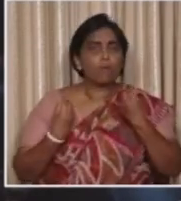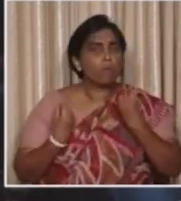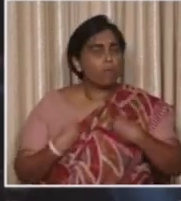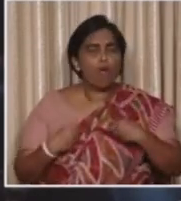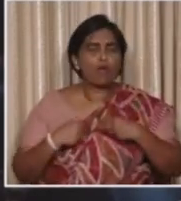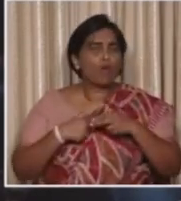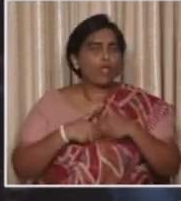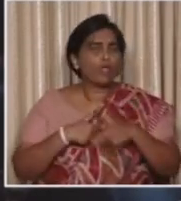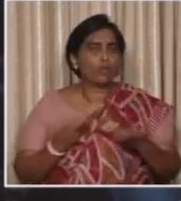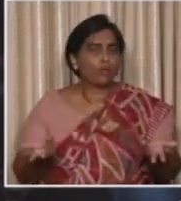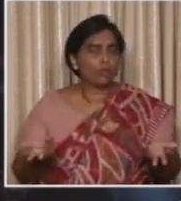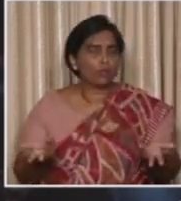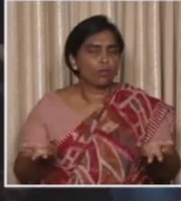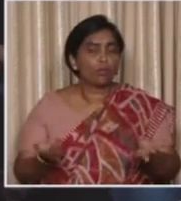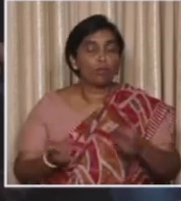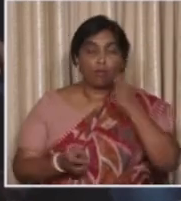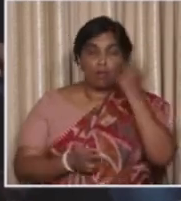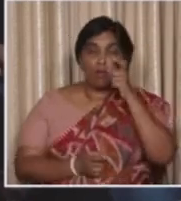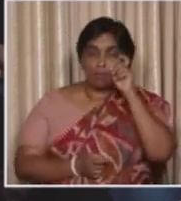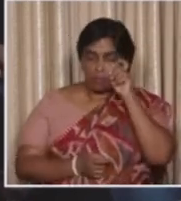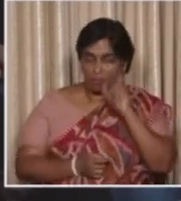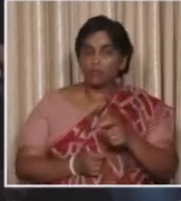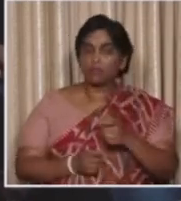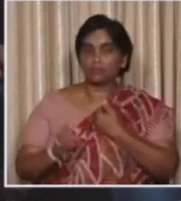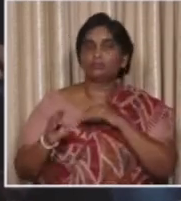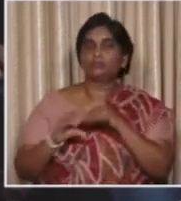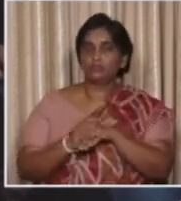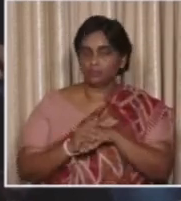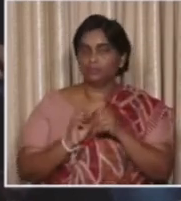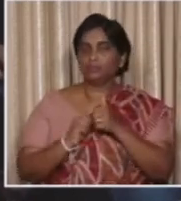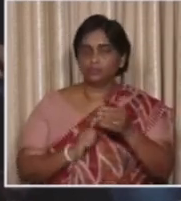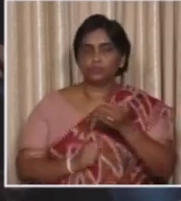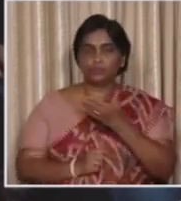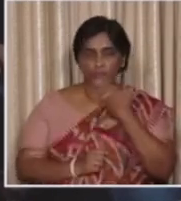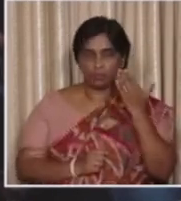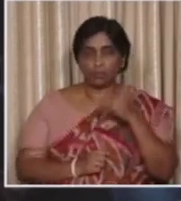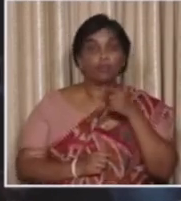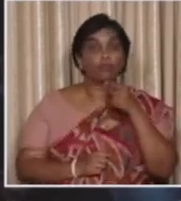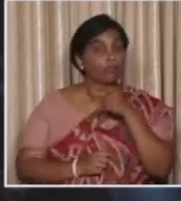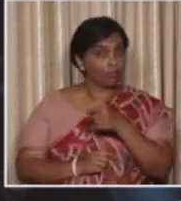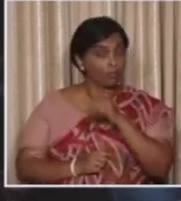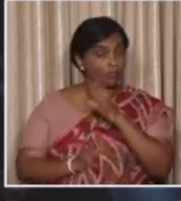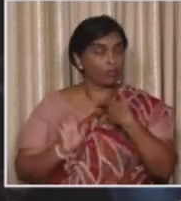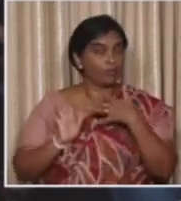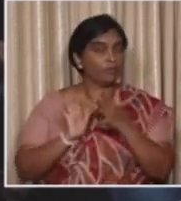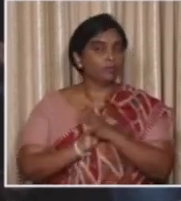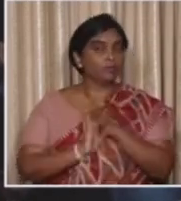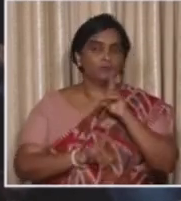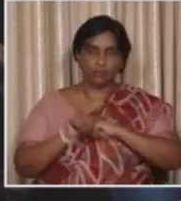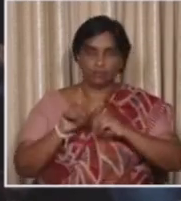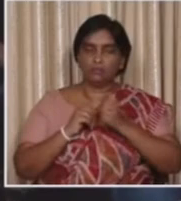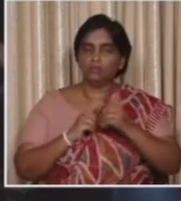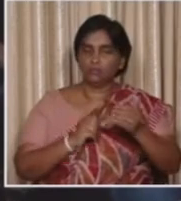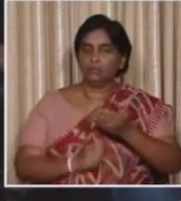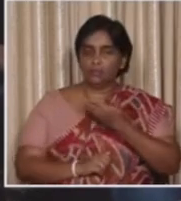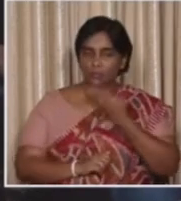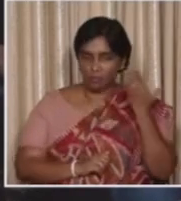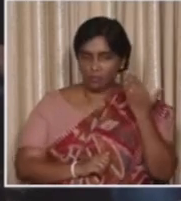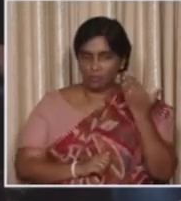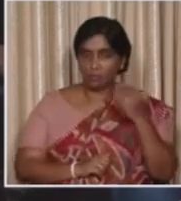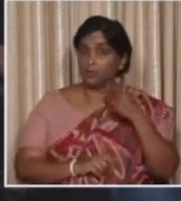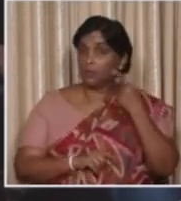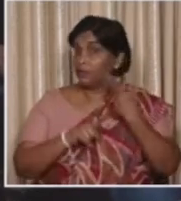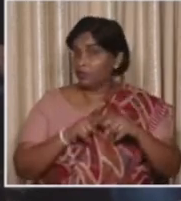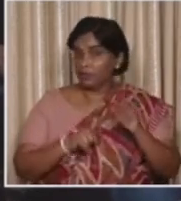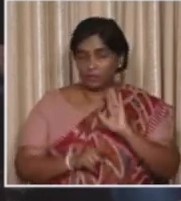වෙන්න හේතු මොනවද, ඒවා හොයලා බලලා මැදිහත්වීමක් කරන්න පුළුවන්. ඒක ඒ ඇත්ත එක්ක සාකච්ඡා මාර්ගයෙන් විසඳගන්න පුළුවන්. ඒ